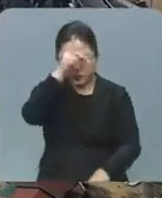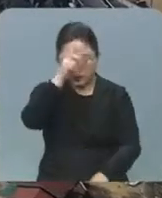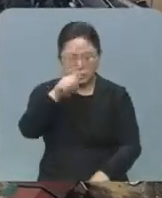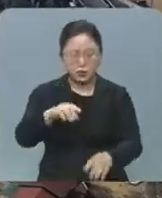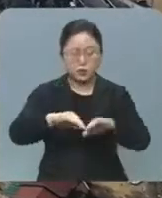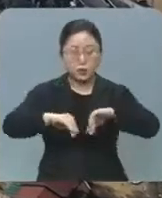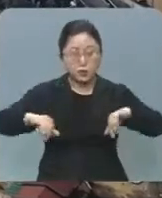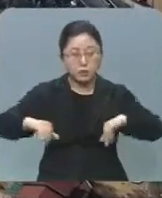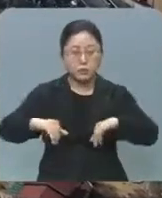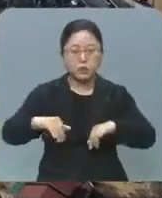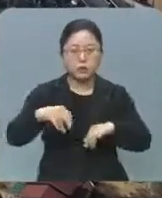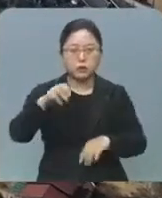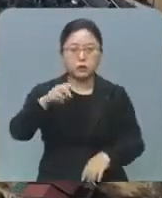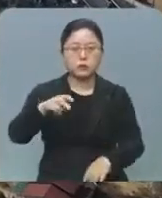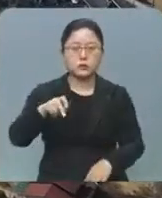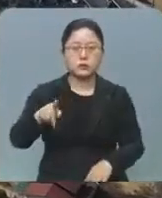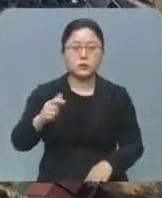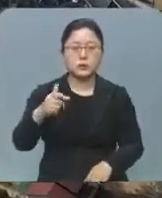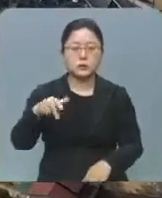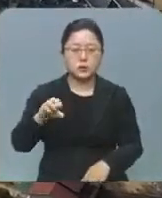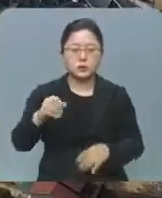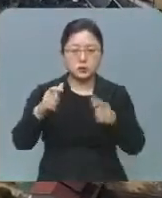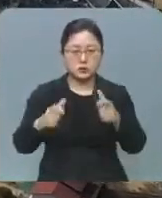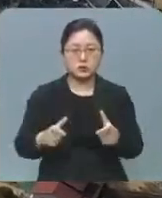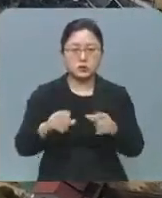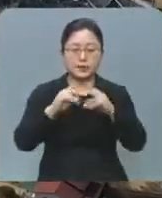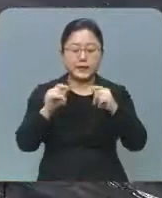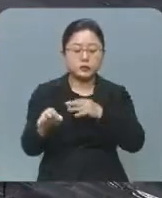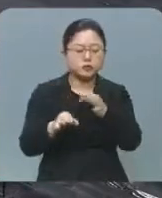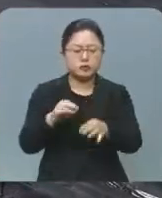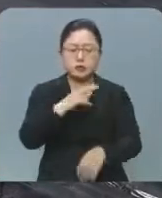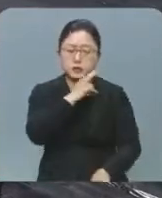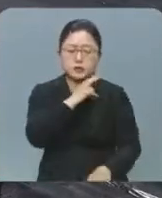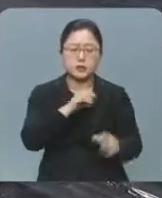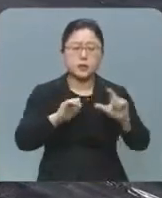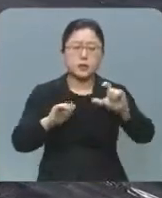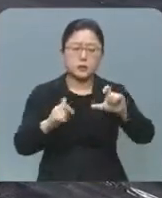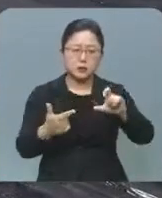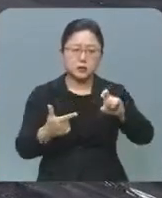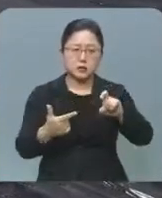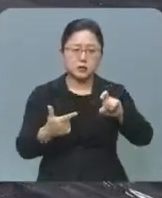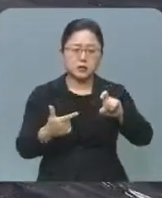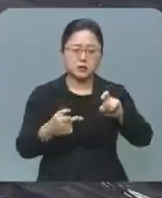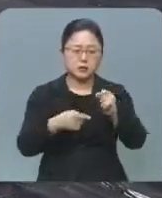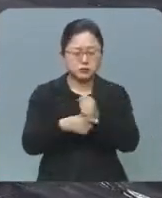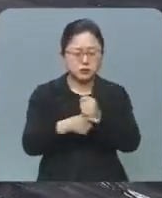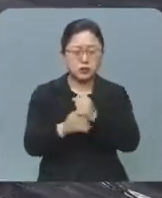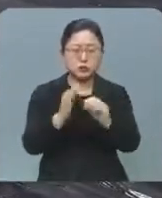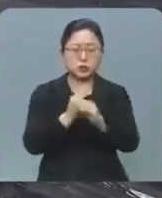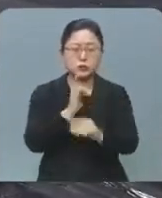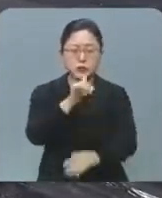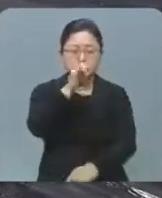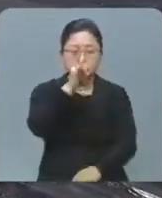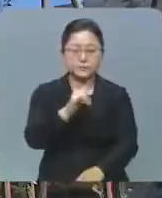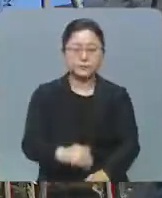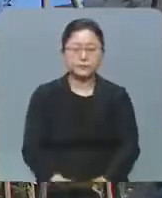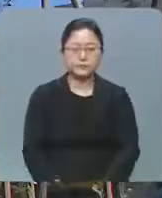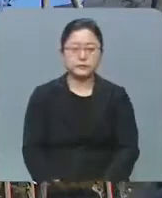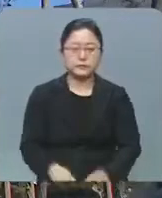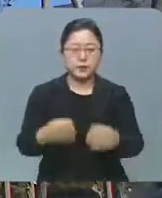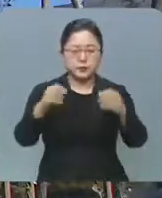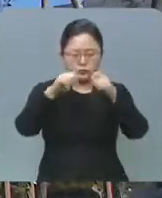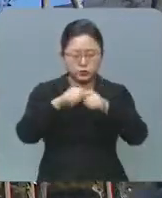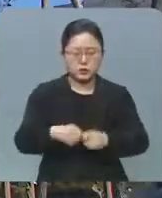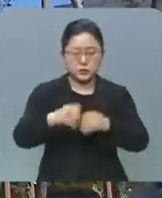이와 별개로 광주 산정지구를 비롯해 부동산 투기 의혹 10여 건을 내사하거나 수사하고 있다고 밝혔습니다.